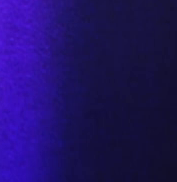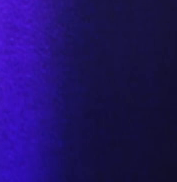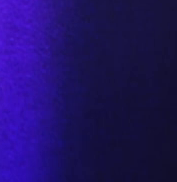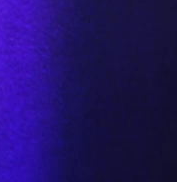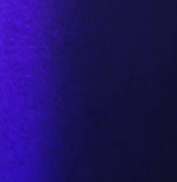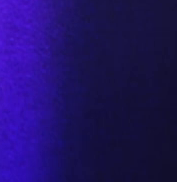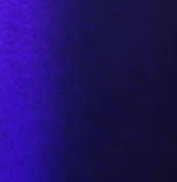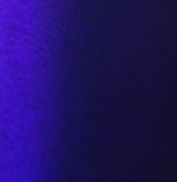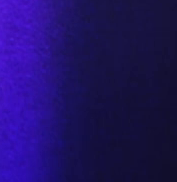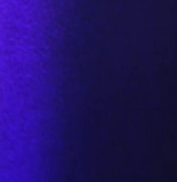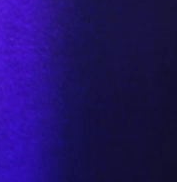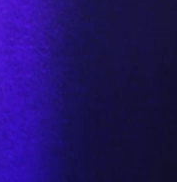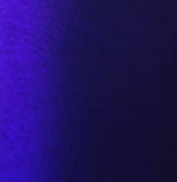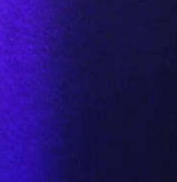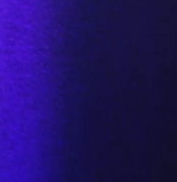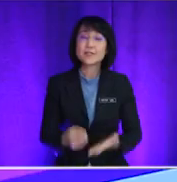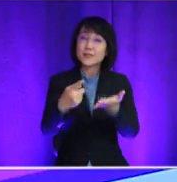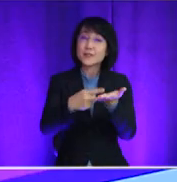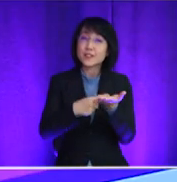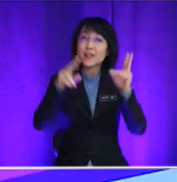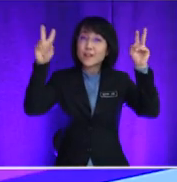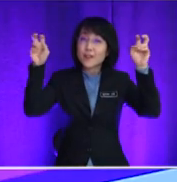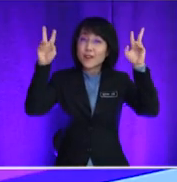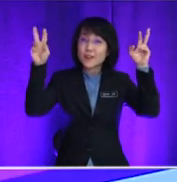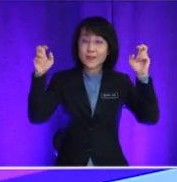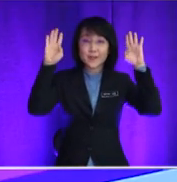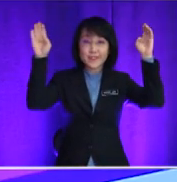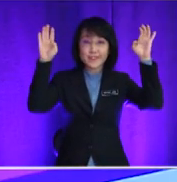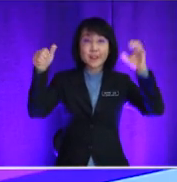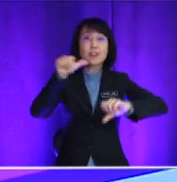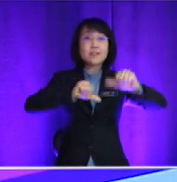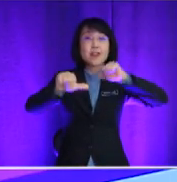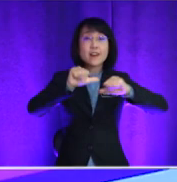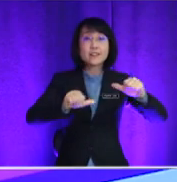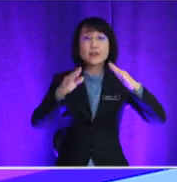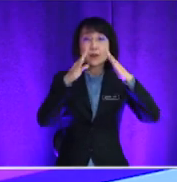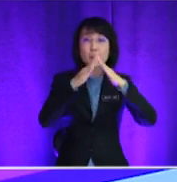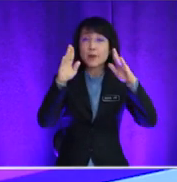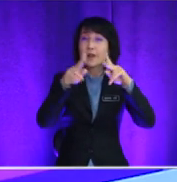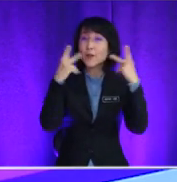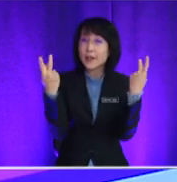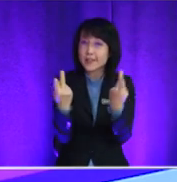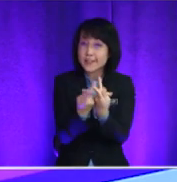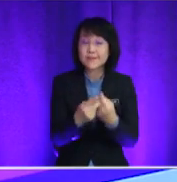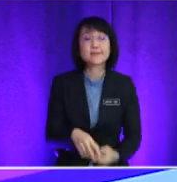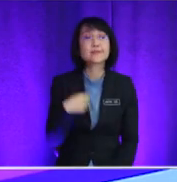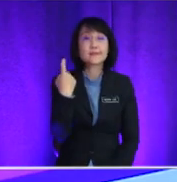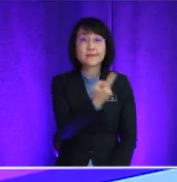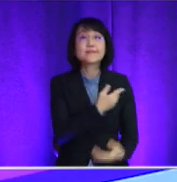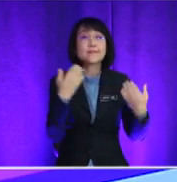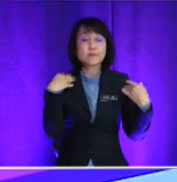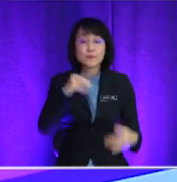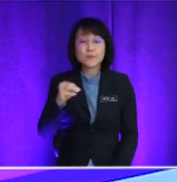lumpuh Baiklah untuk membincangkan ataupi bagi mata pelajaran sains rumah tangga kita akan disertai dengan murid-murid